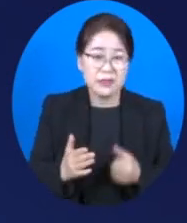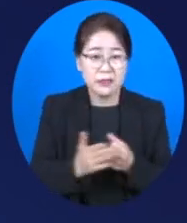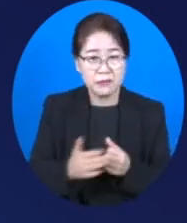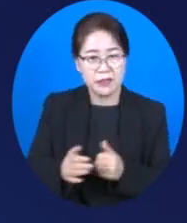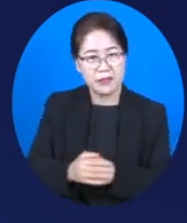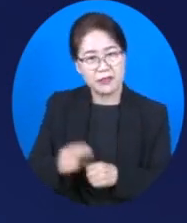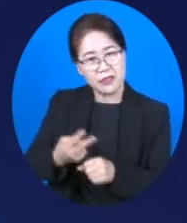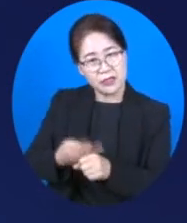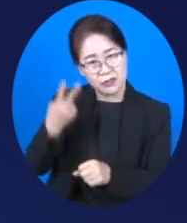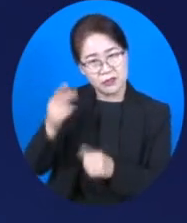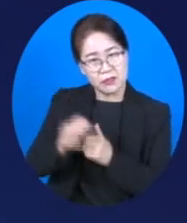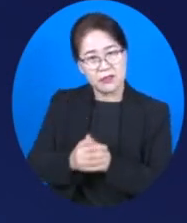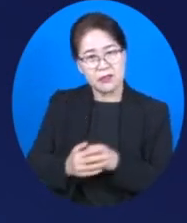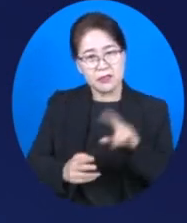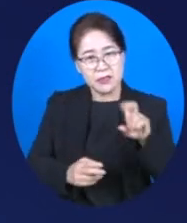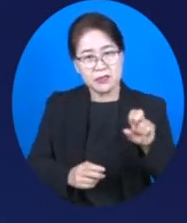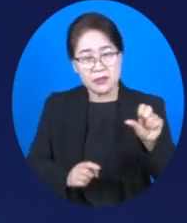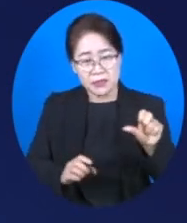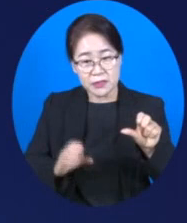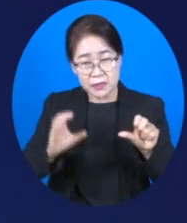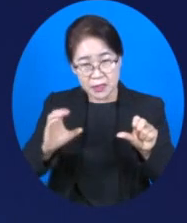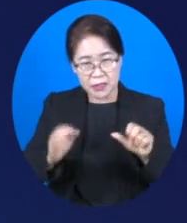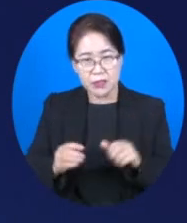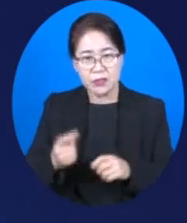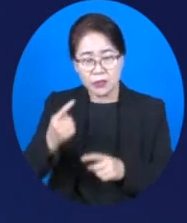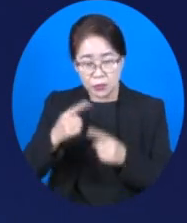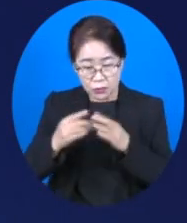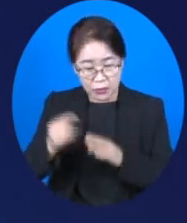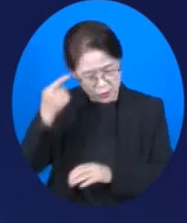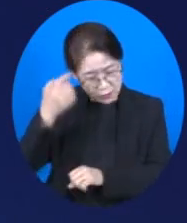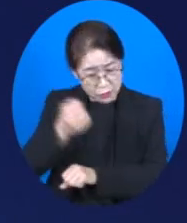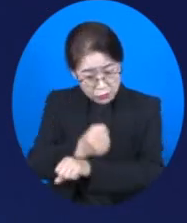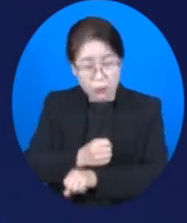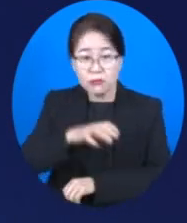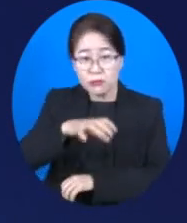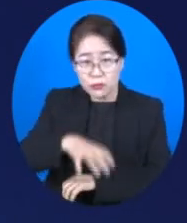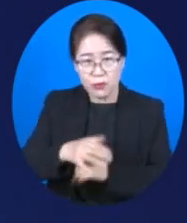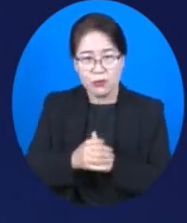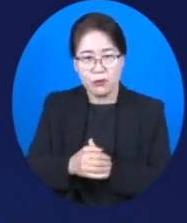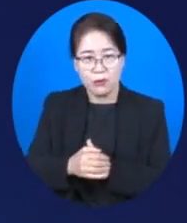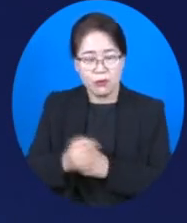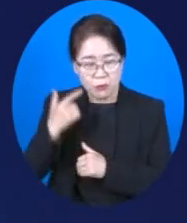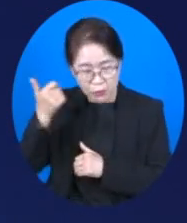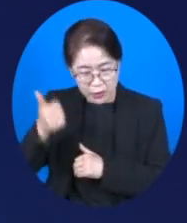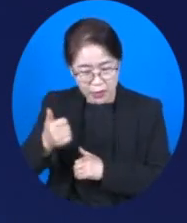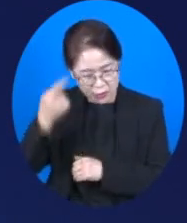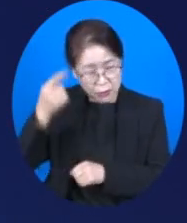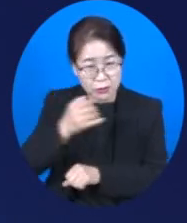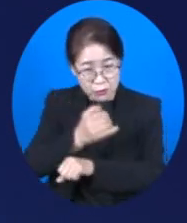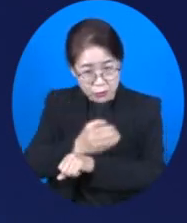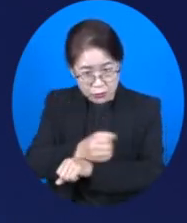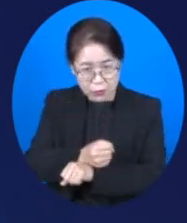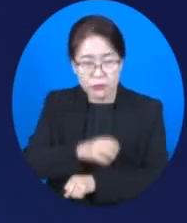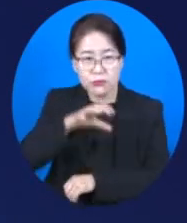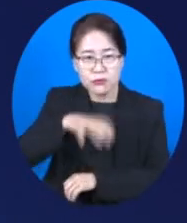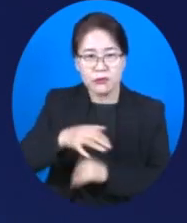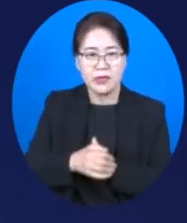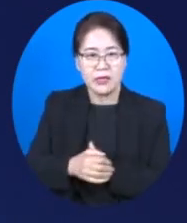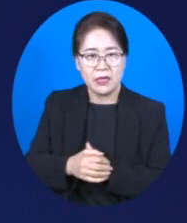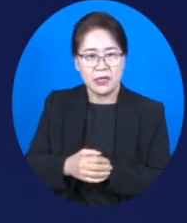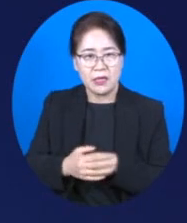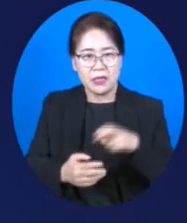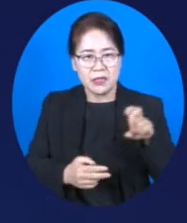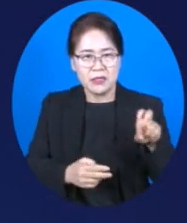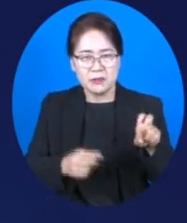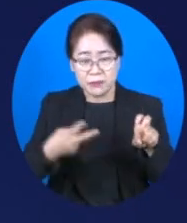전에요, 21세기 교회 연구소와 목회 데이터 연구소가 20대, 30대 기독